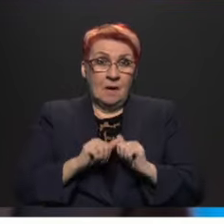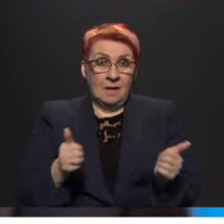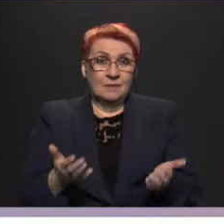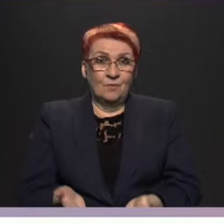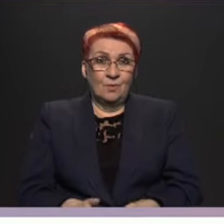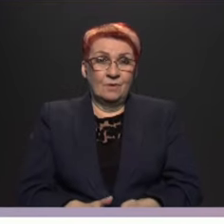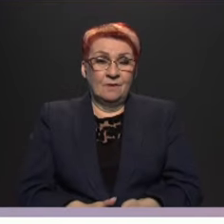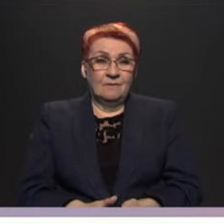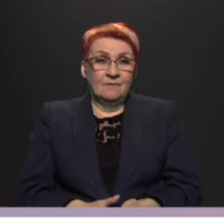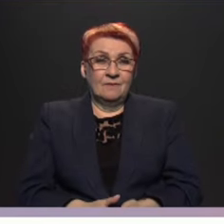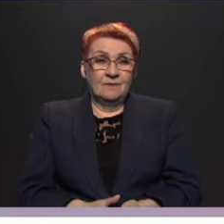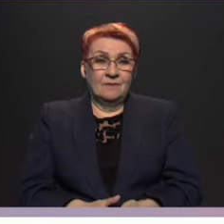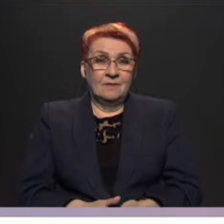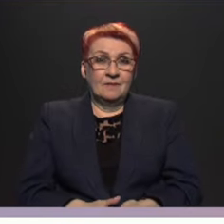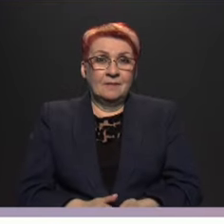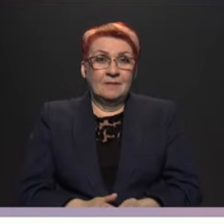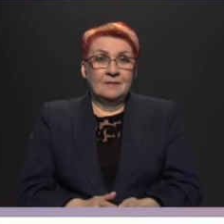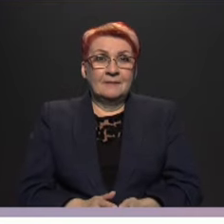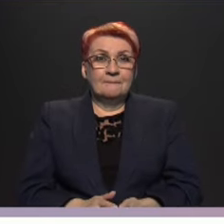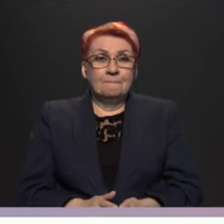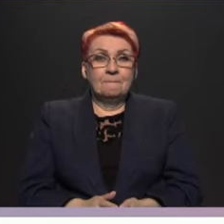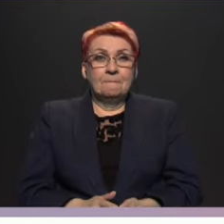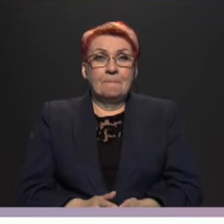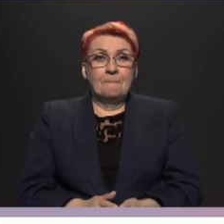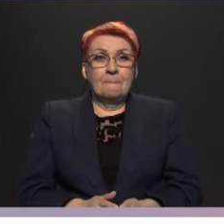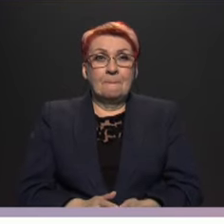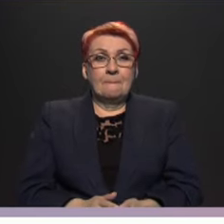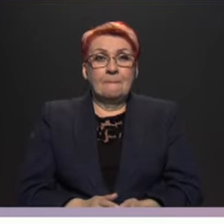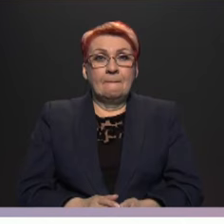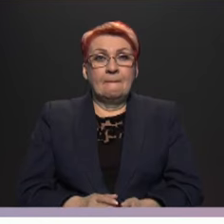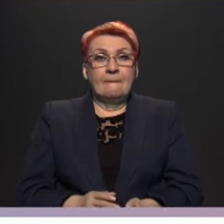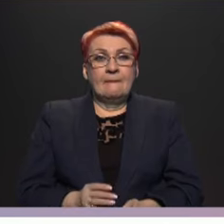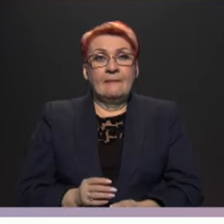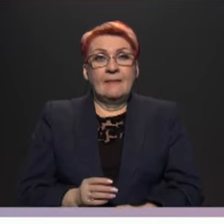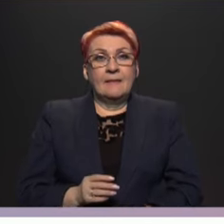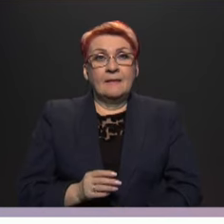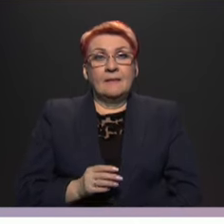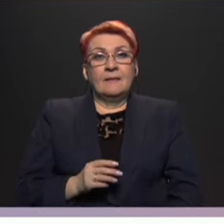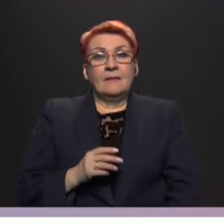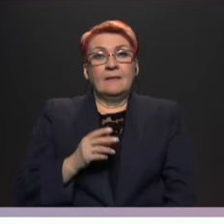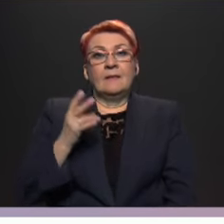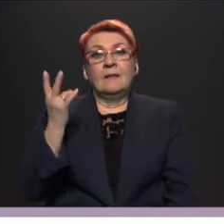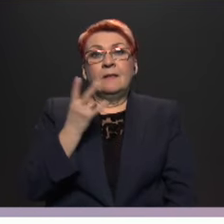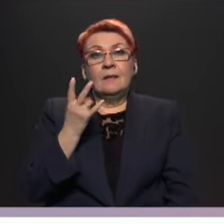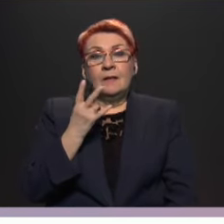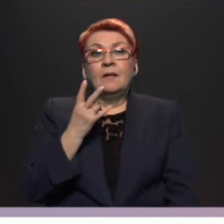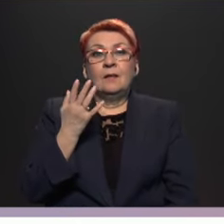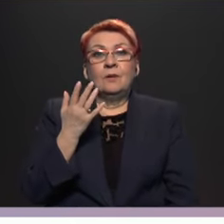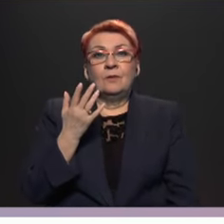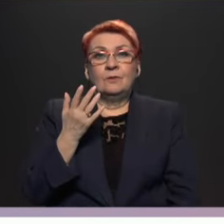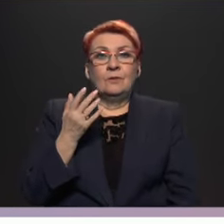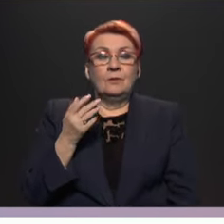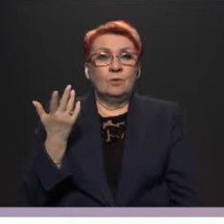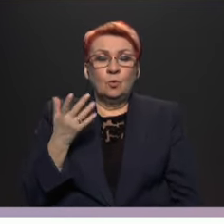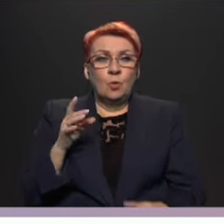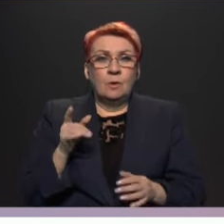разводов. И, соответственно, разведенных людей да, должно быть довольно много. Все-таки нужно, наверное, мыслить в сторону созидания, а не того, чтобы искать